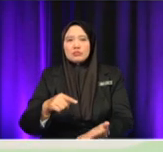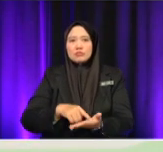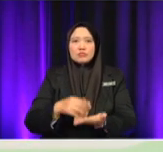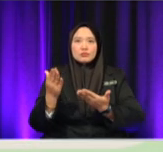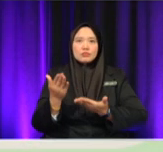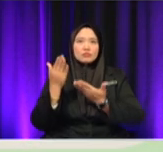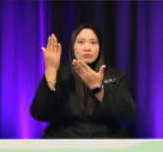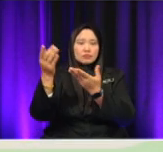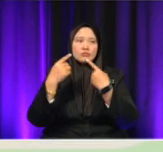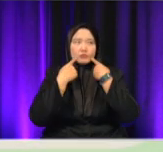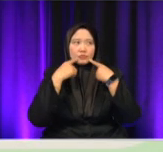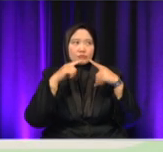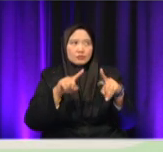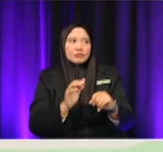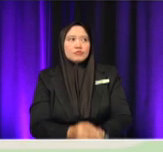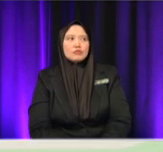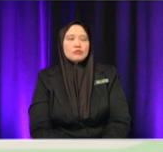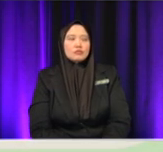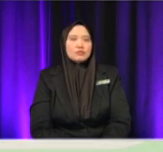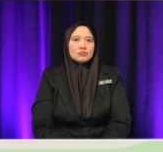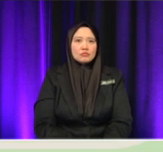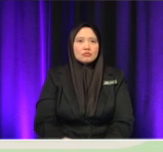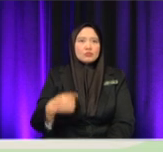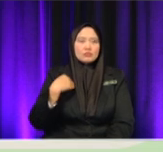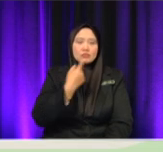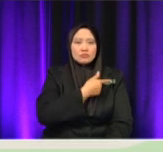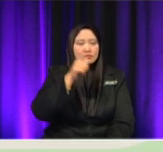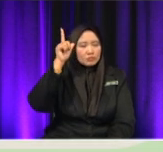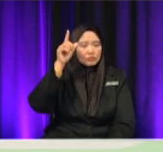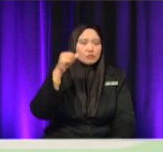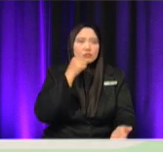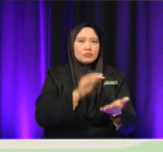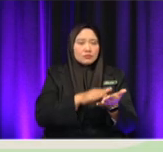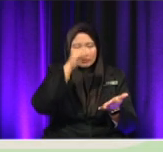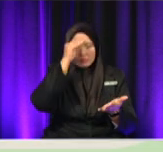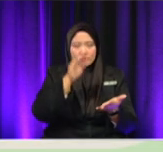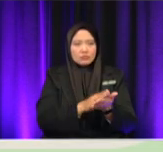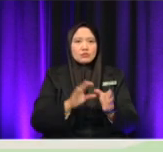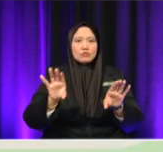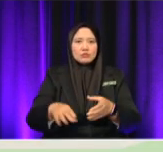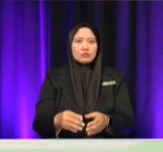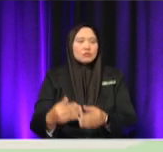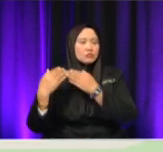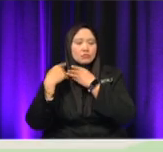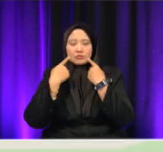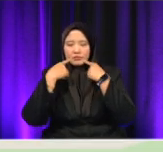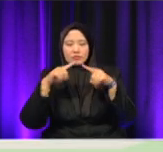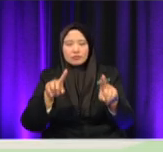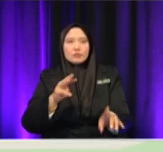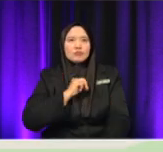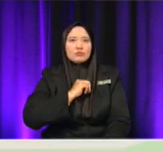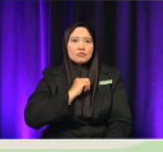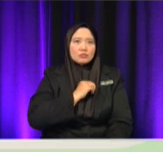daripada Ustadzah itu suami dan istri sebagai wanita juga bulu-bulu Ustadzah menjalankan tanggung jawab masing-masing jawaban yang sama itu adalah kunci